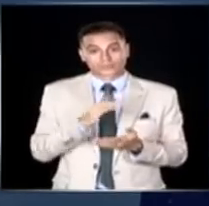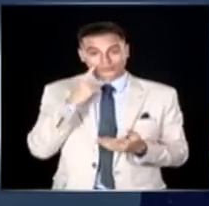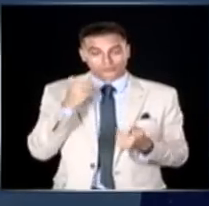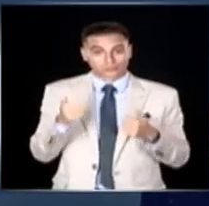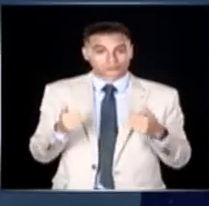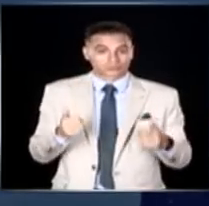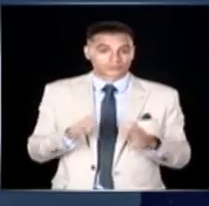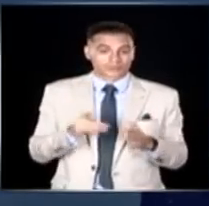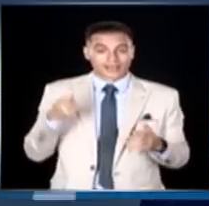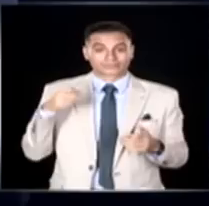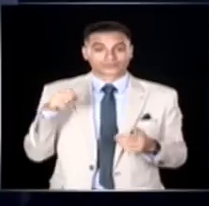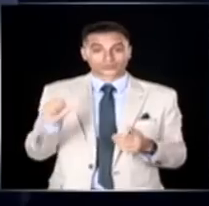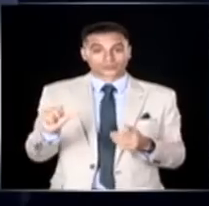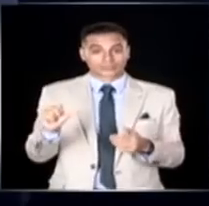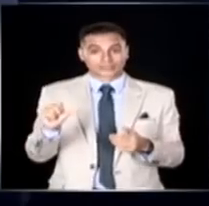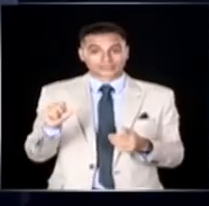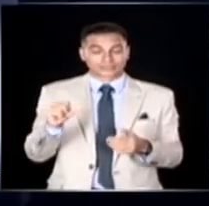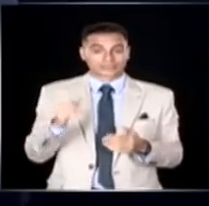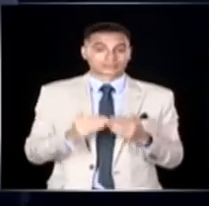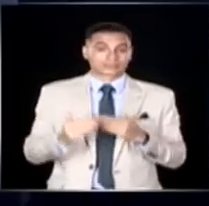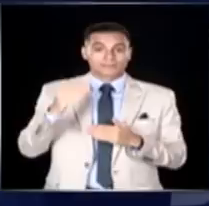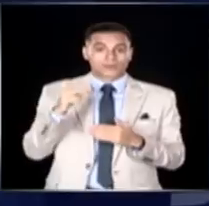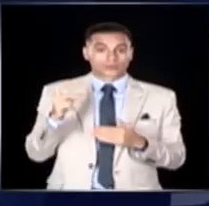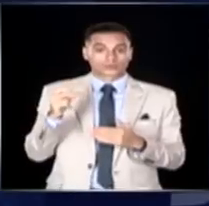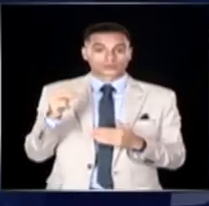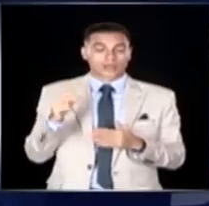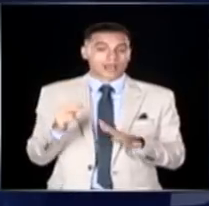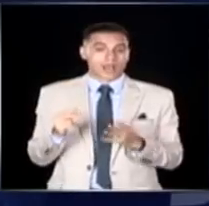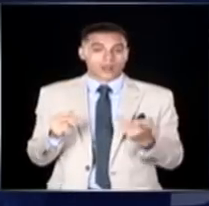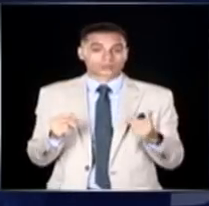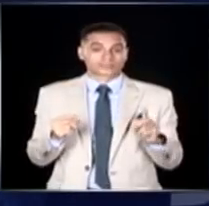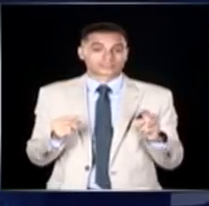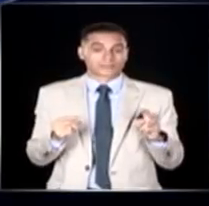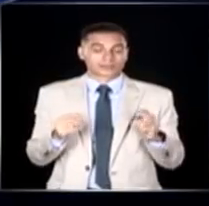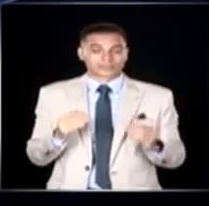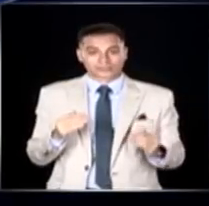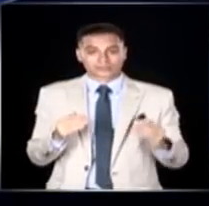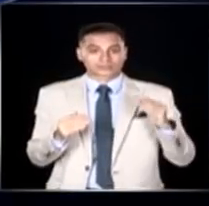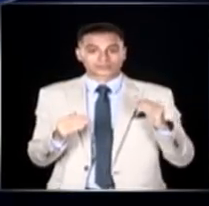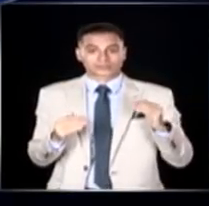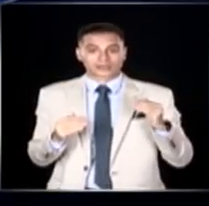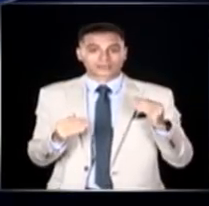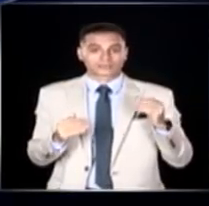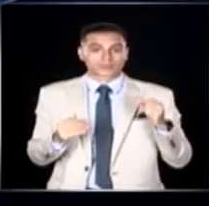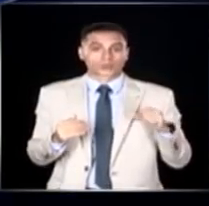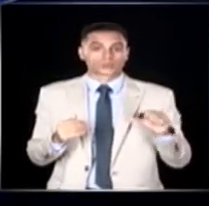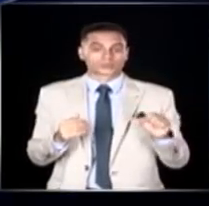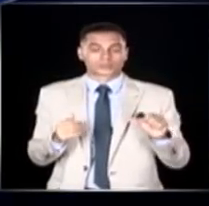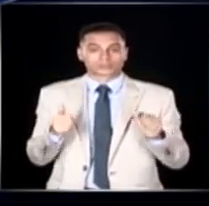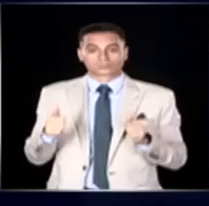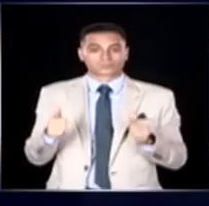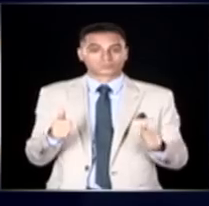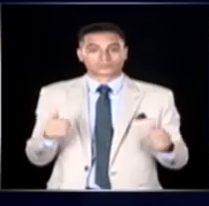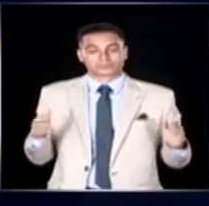يا 95 تبقى 120، يا 70 تبقى